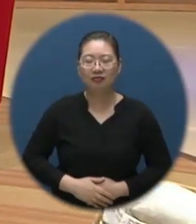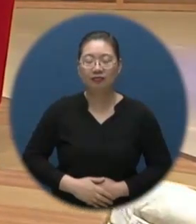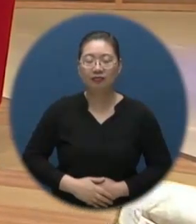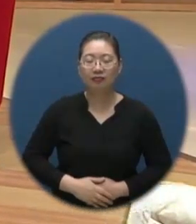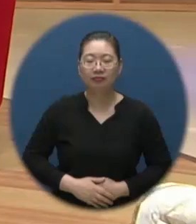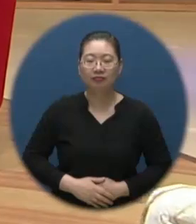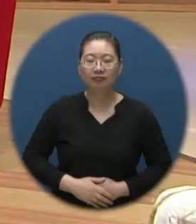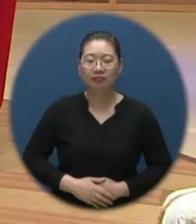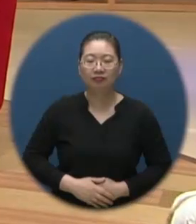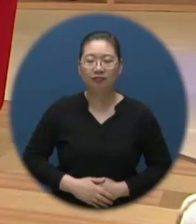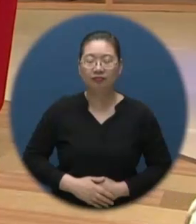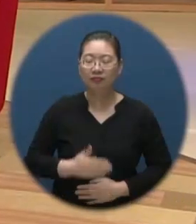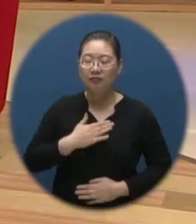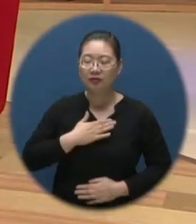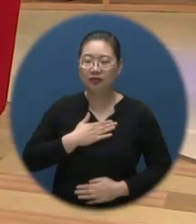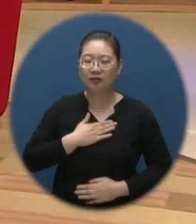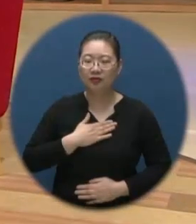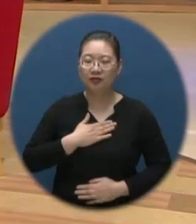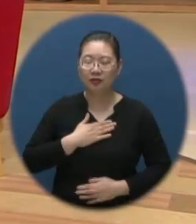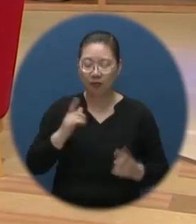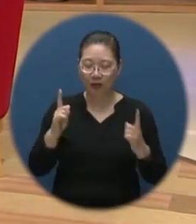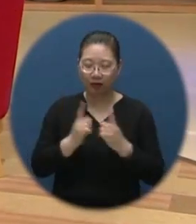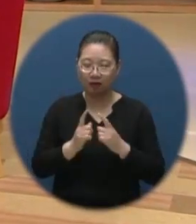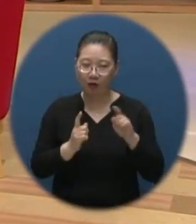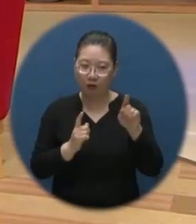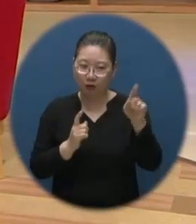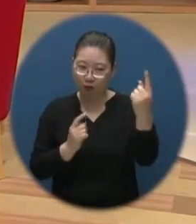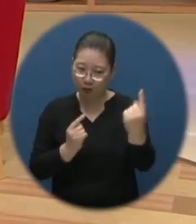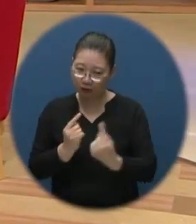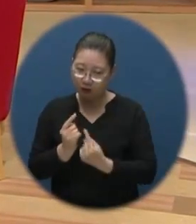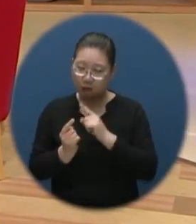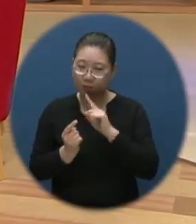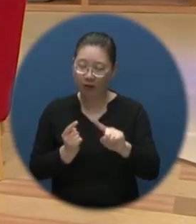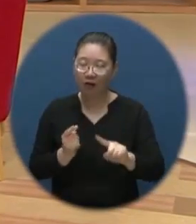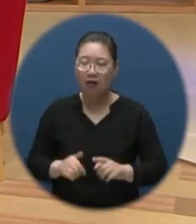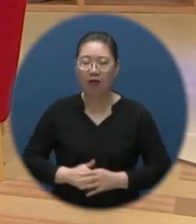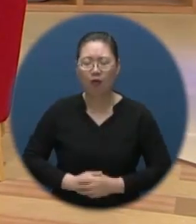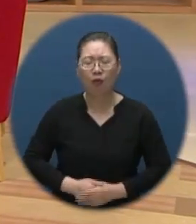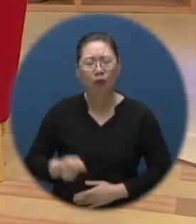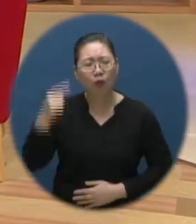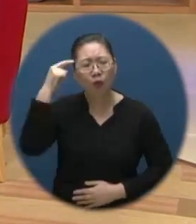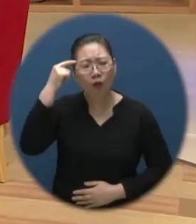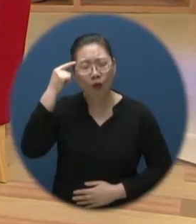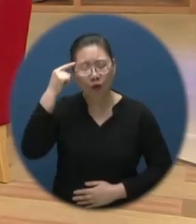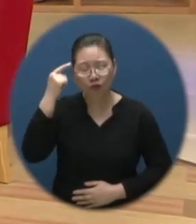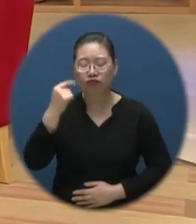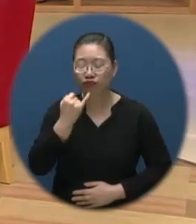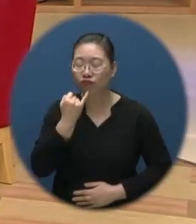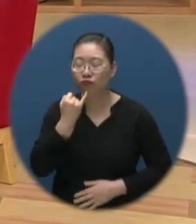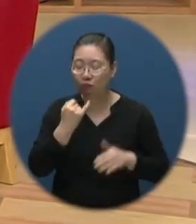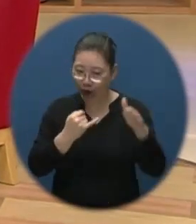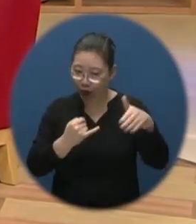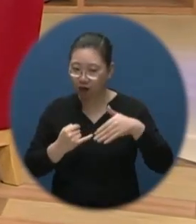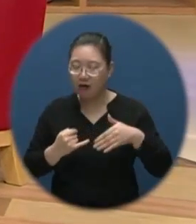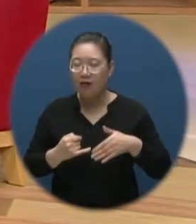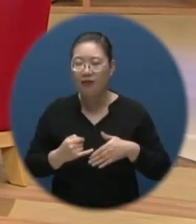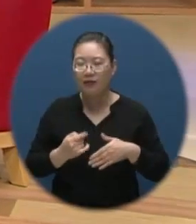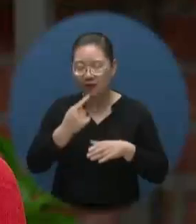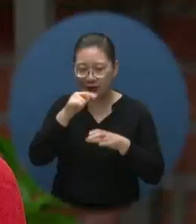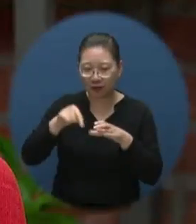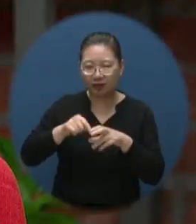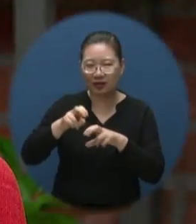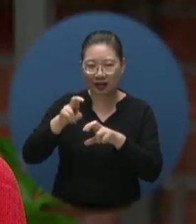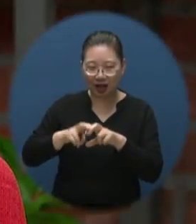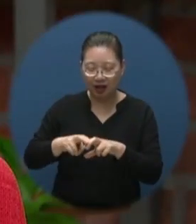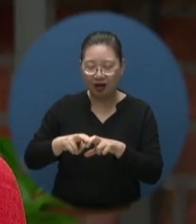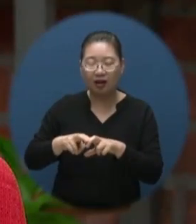전화가 오더니 자기가 나를 만나러 오겠다고 그래요. 그 왜요? 그리고 오세요. 그래요. 그리고 이제 커피숍에